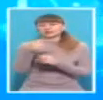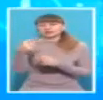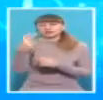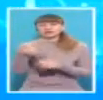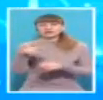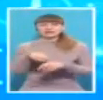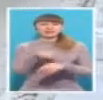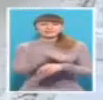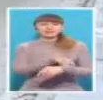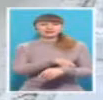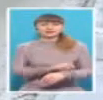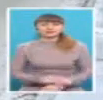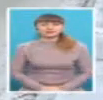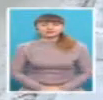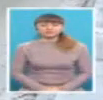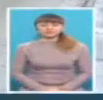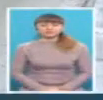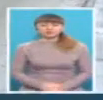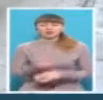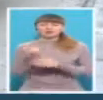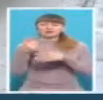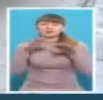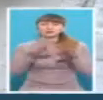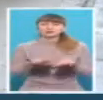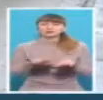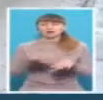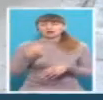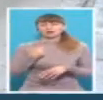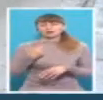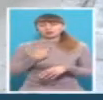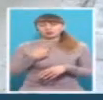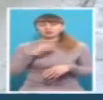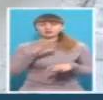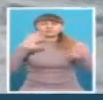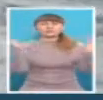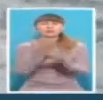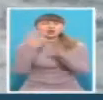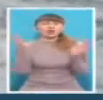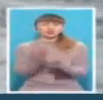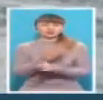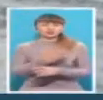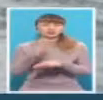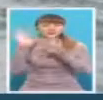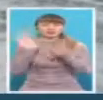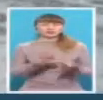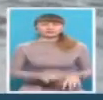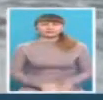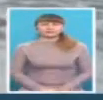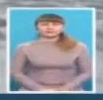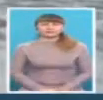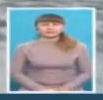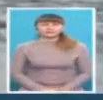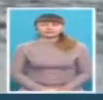жаяу жүргіншілерді барынша сақ болуға шақырады. Себебі облыс орталығында бүгін көктайғақтың салдарынан бірнеше жол апаты